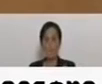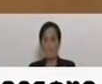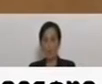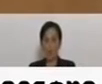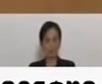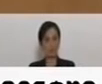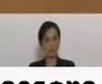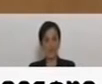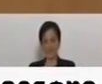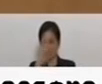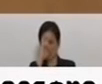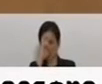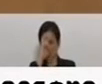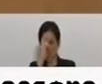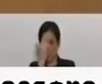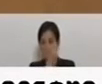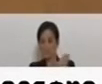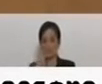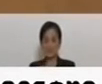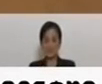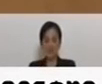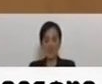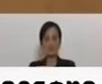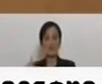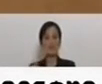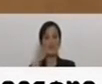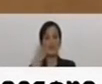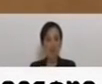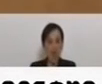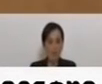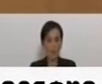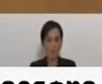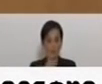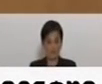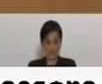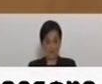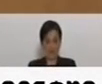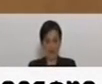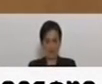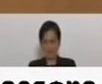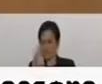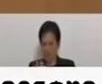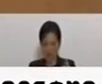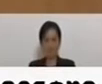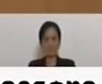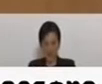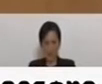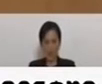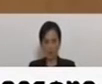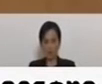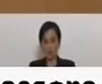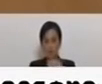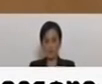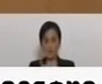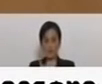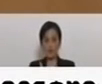ჩვენი სახელმწიფოსა და საზოგადოების ინტერესებიდან ამოსვლა. დღეს გაჩნდა რეალური პერსპექტივა